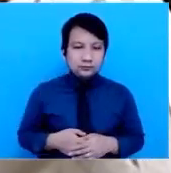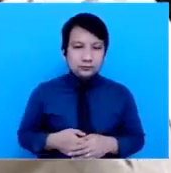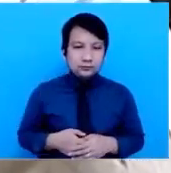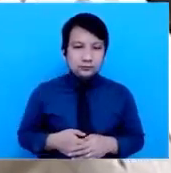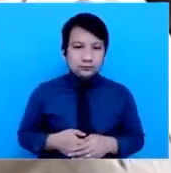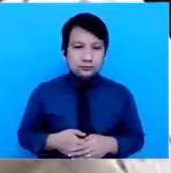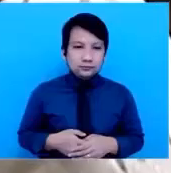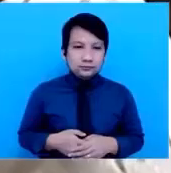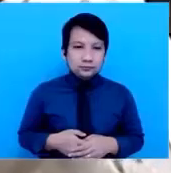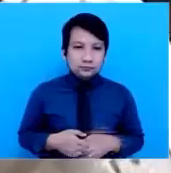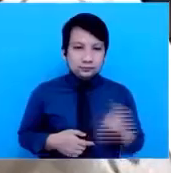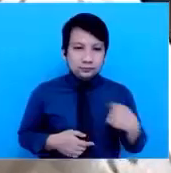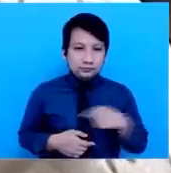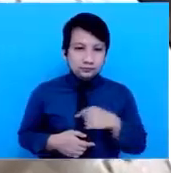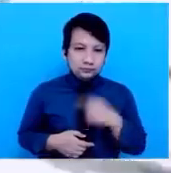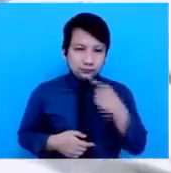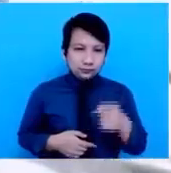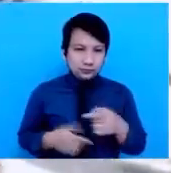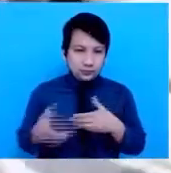Anong gagawin ko dito?